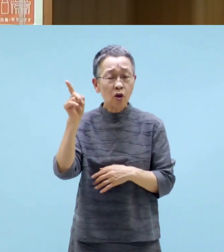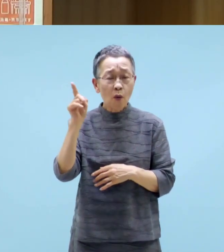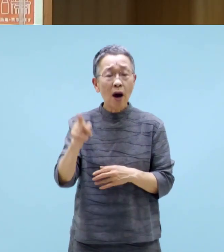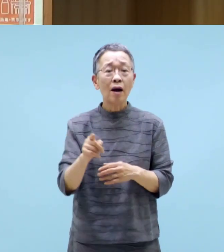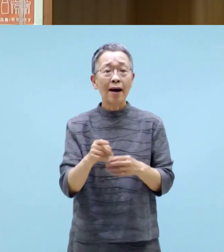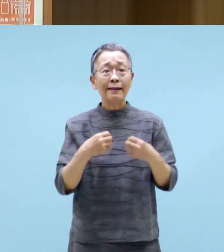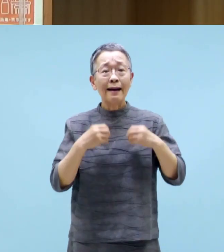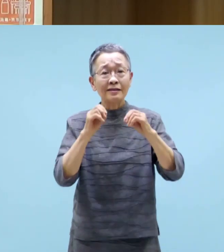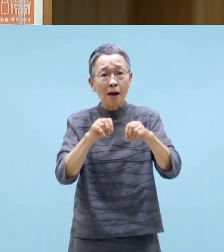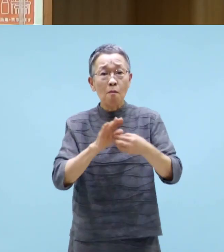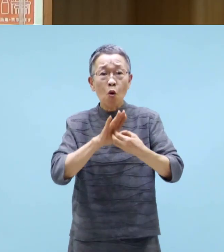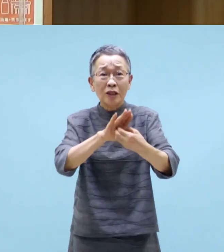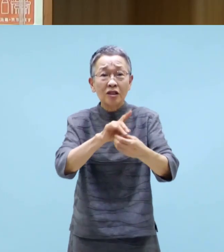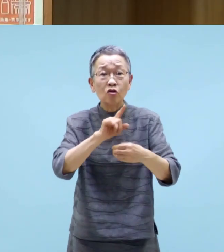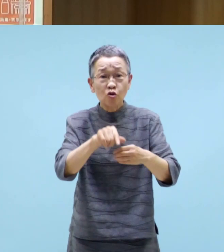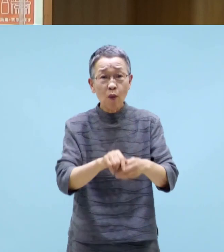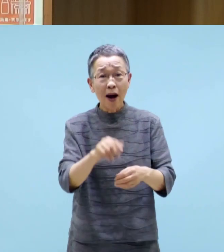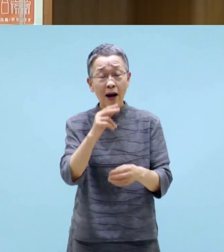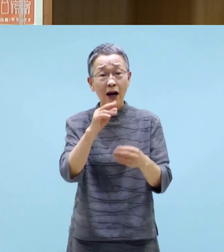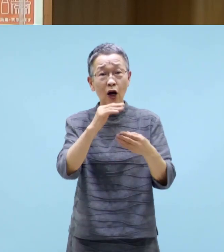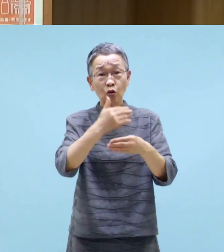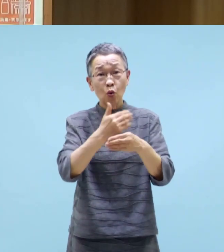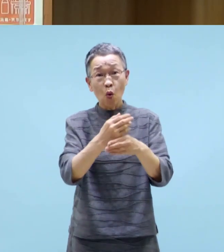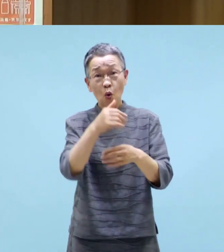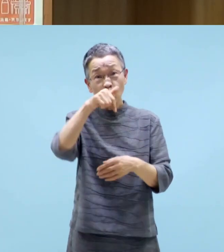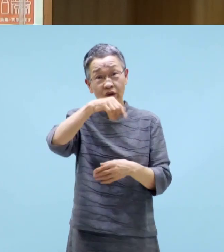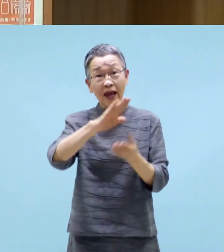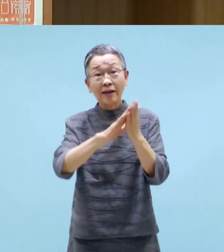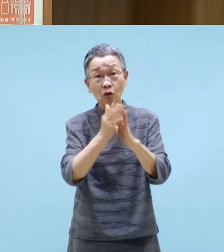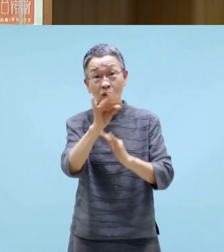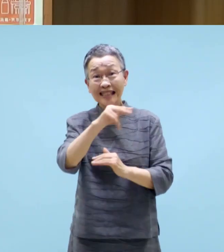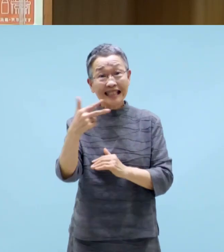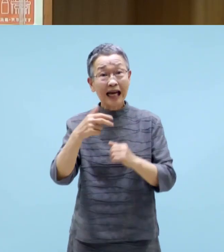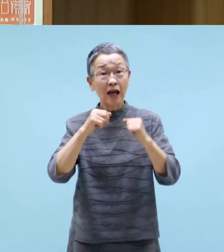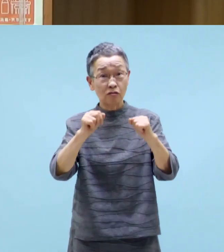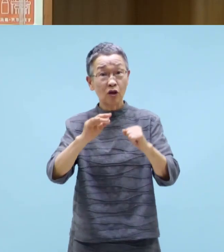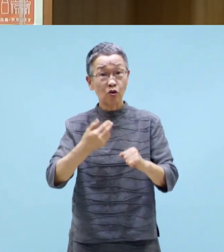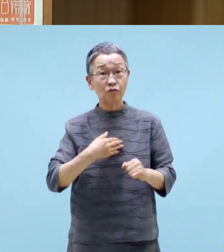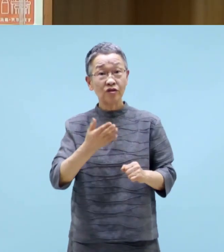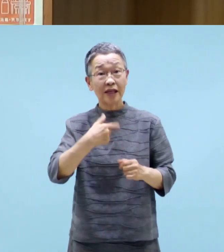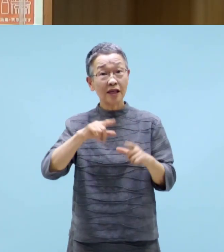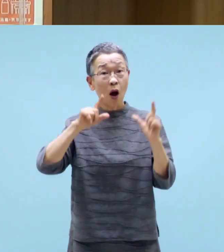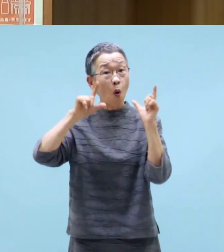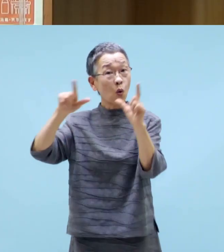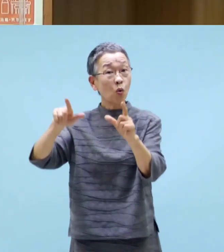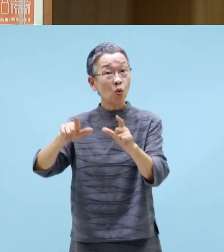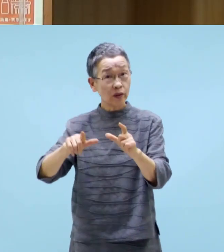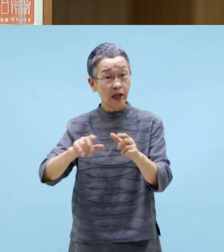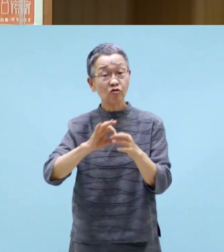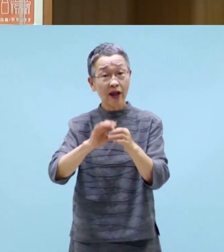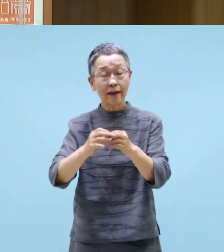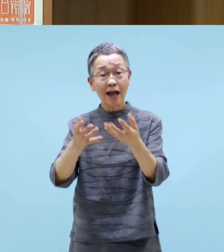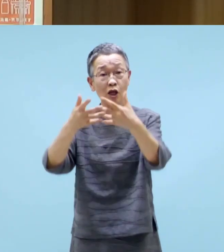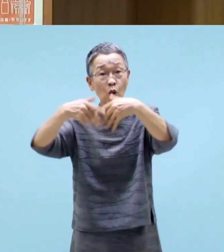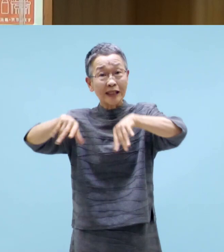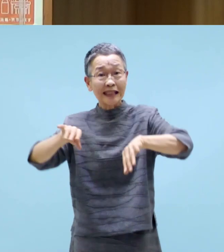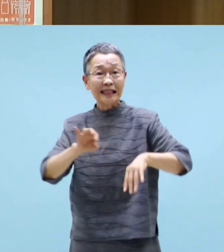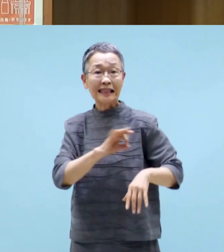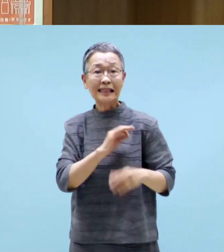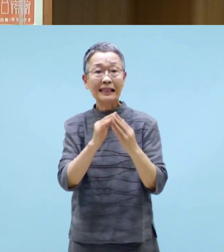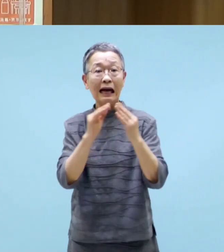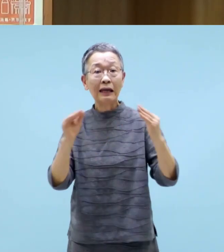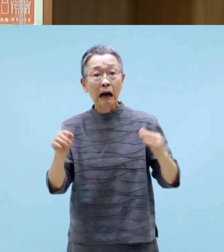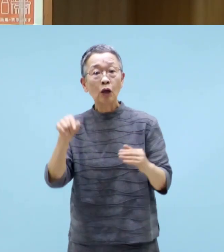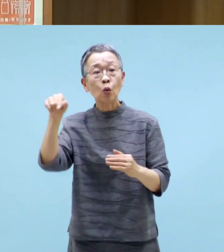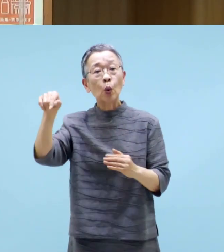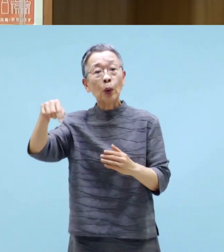町村長が知ってますので、まあ、それをこう報告をして自分たちの意向も伝えて組織委員会が協議の中で判